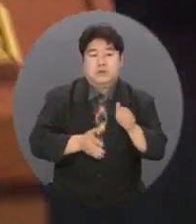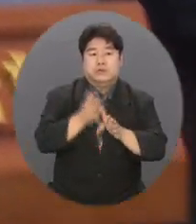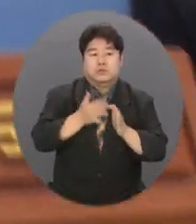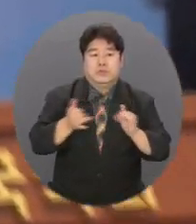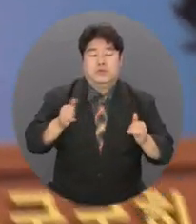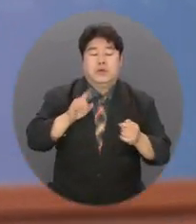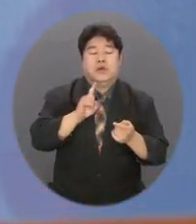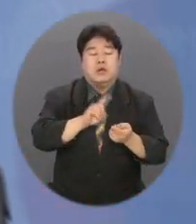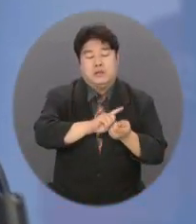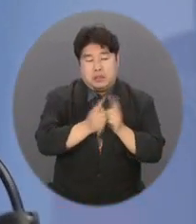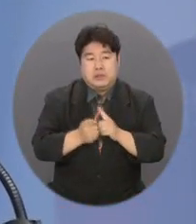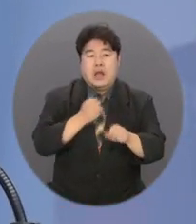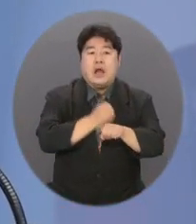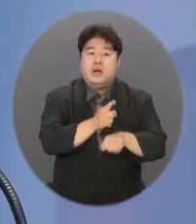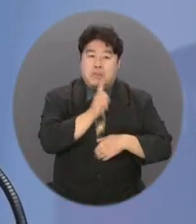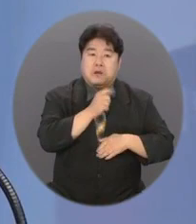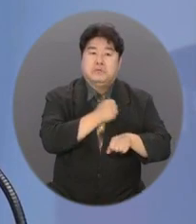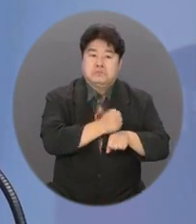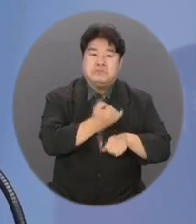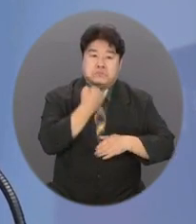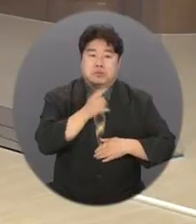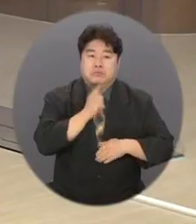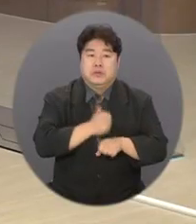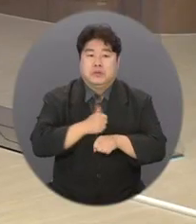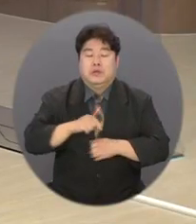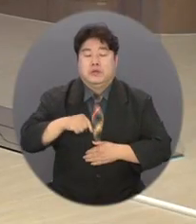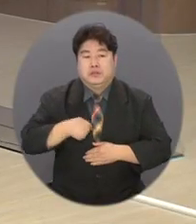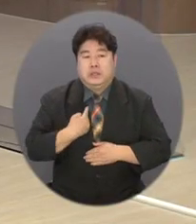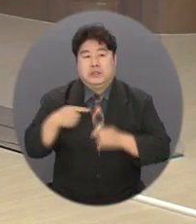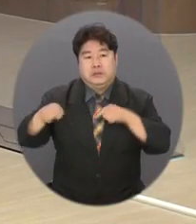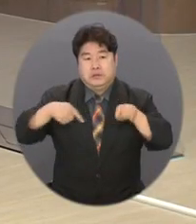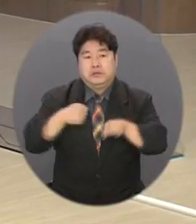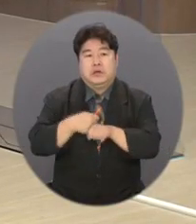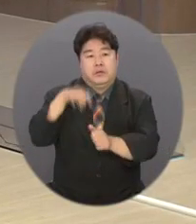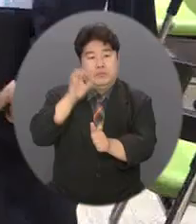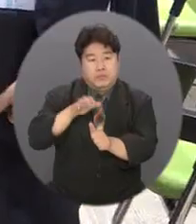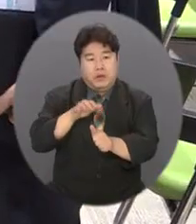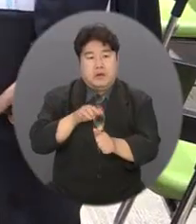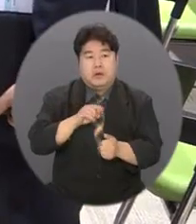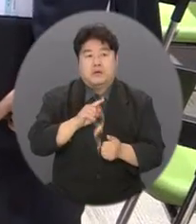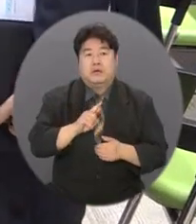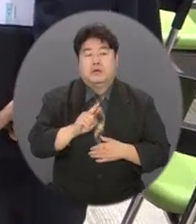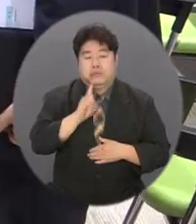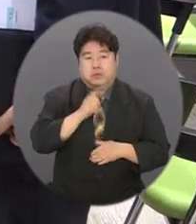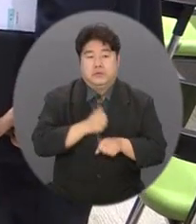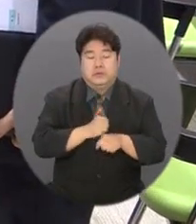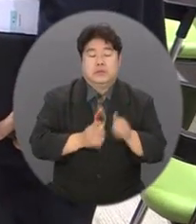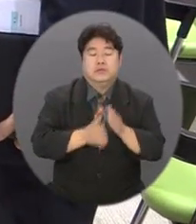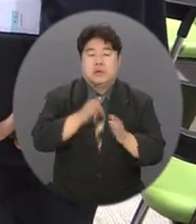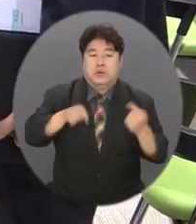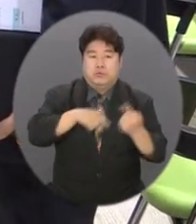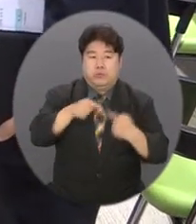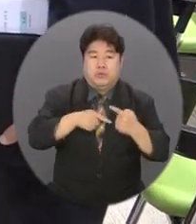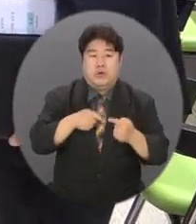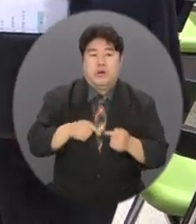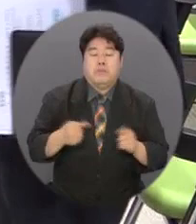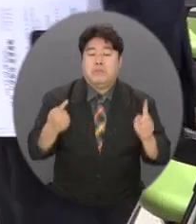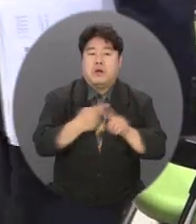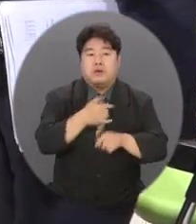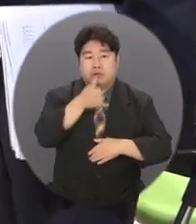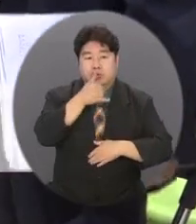말했다는 반응이 있는가 하면 자기 정치 한다는 비판적 반응도 나왔습니다 시정 운영 에서도 변화가 두드러집니다 이게